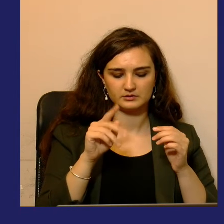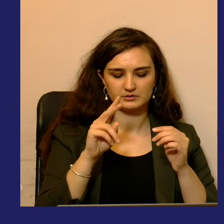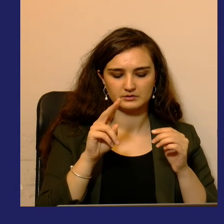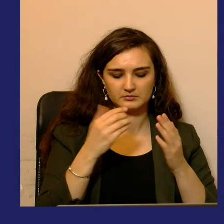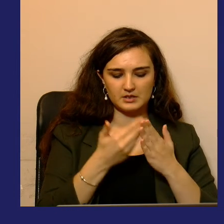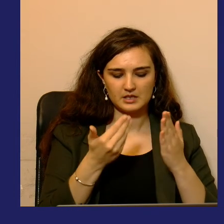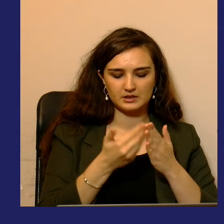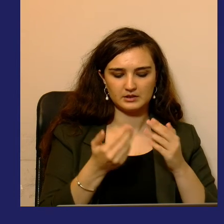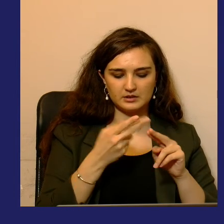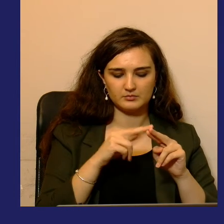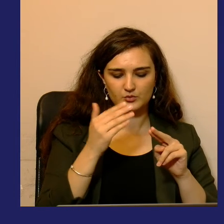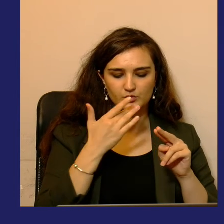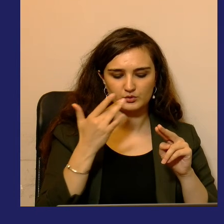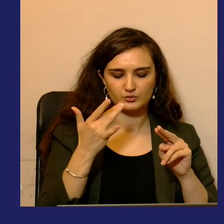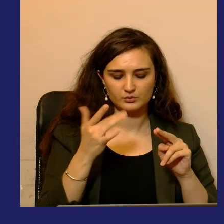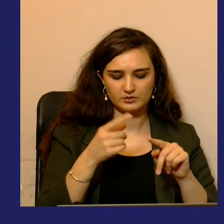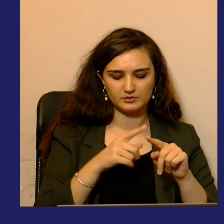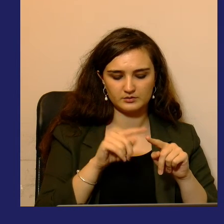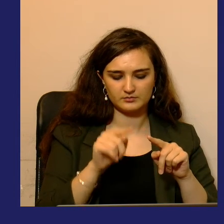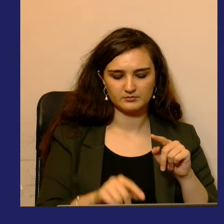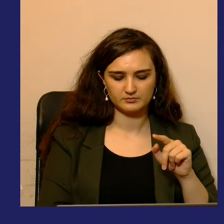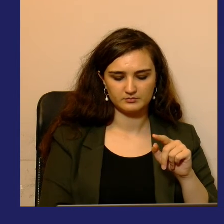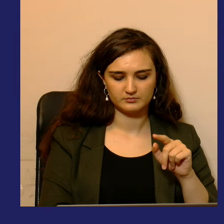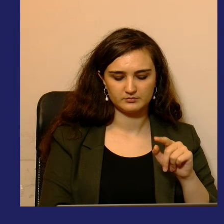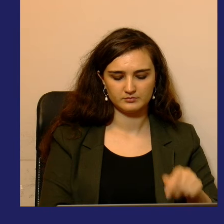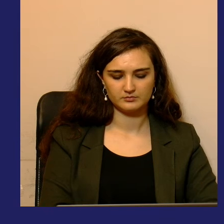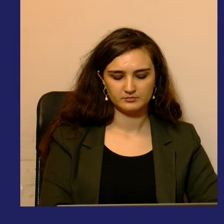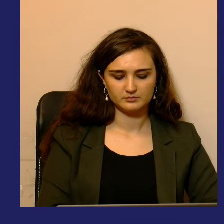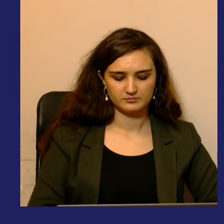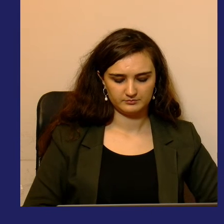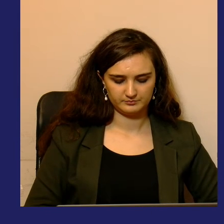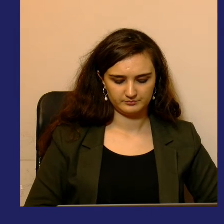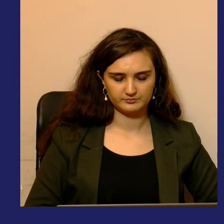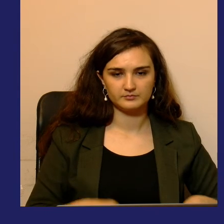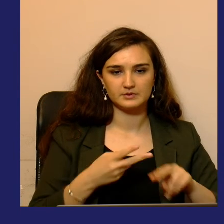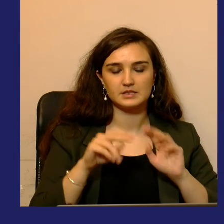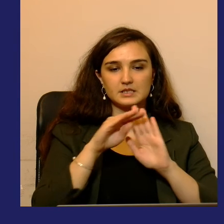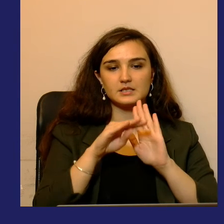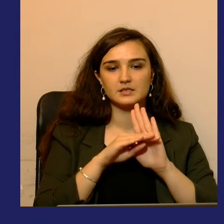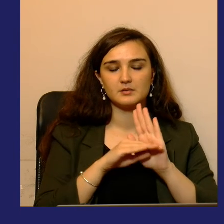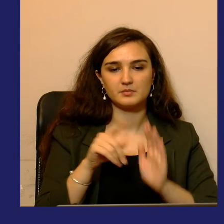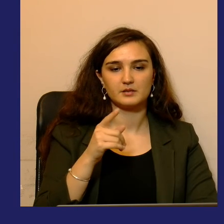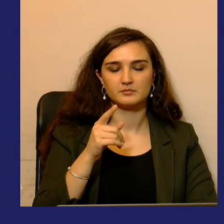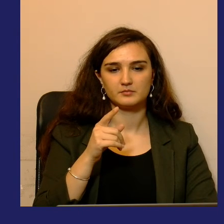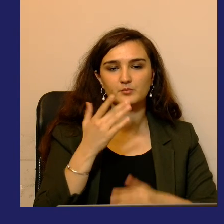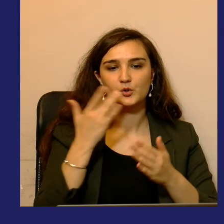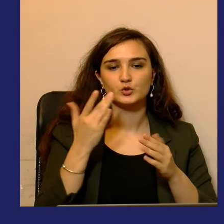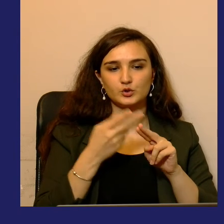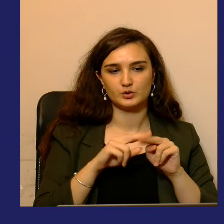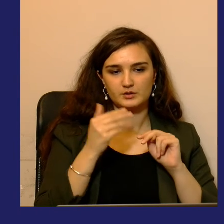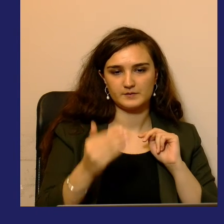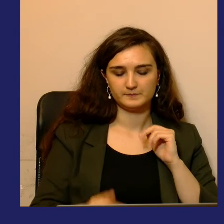ქრესტომატიული მაგალითი პოლიტიკურ გარყვნილებს. ეს სიები არის ქრესტომატიული მაგალითი პოლიტიკურ